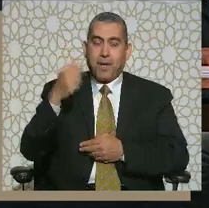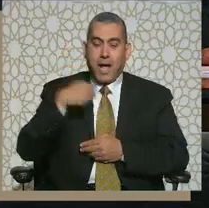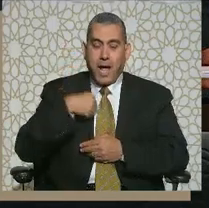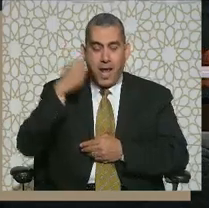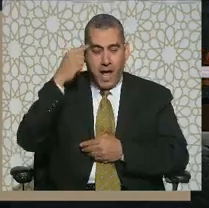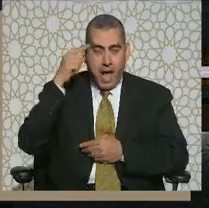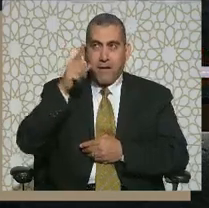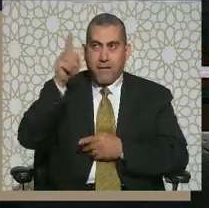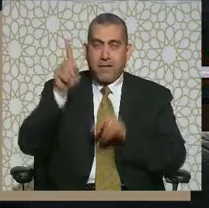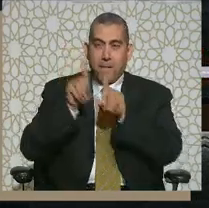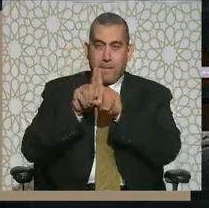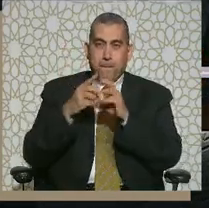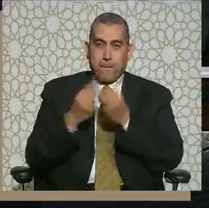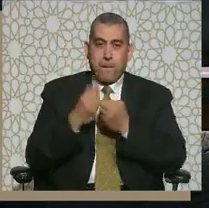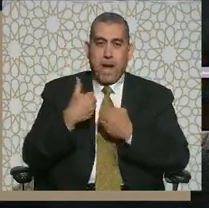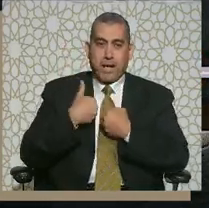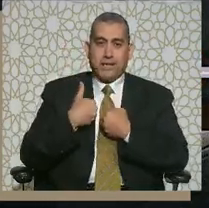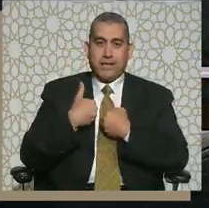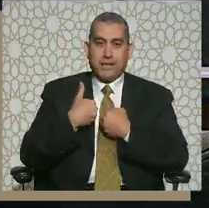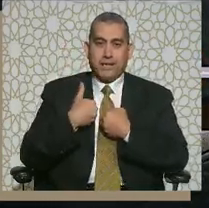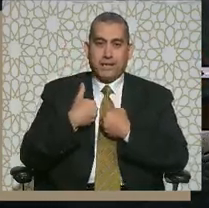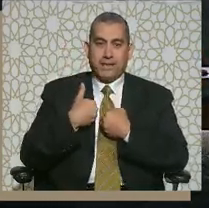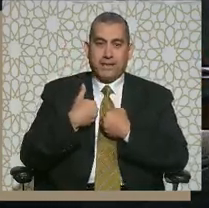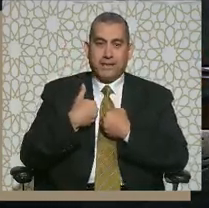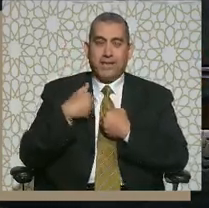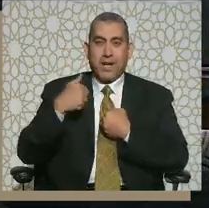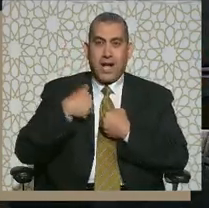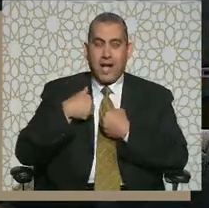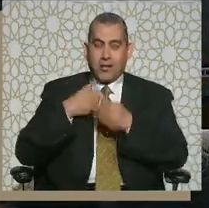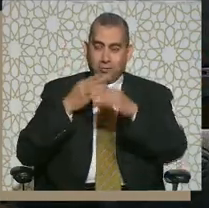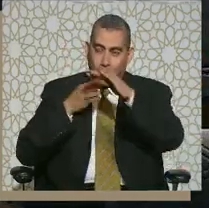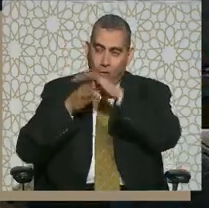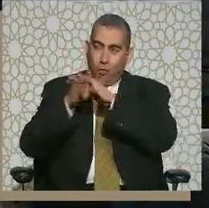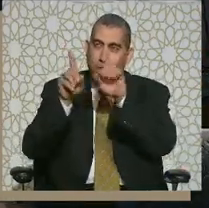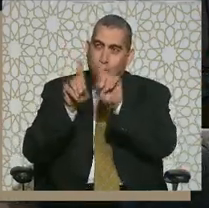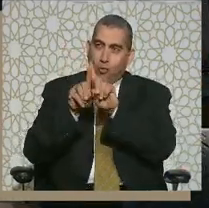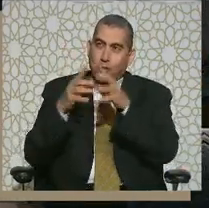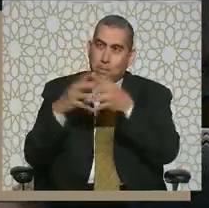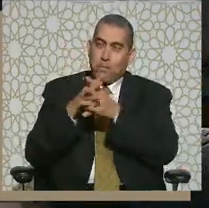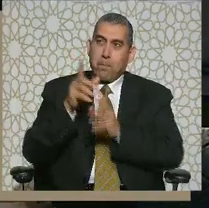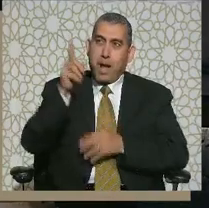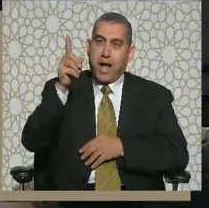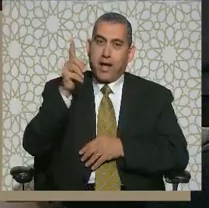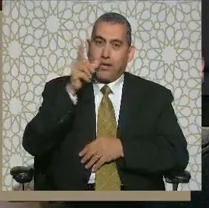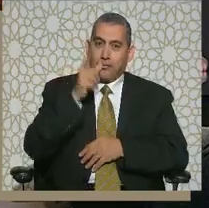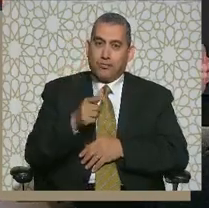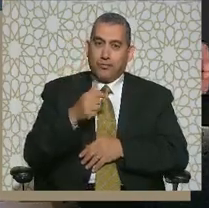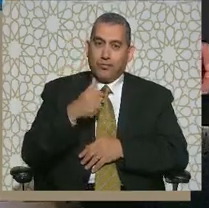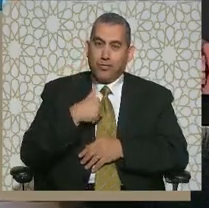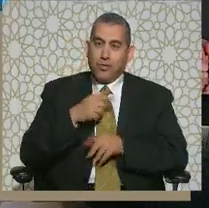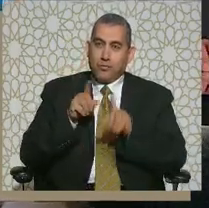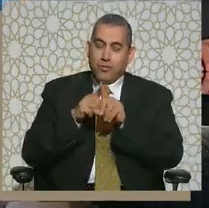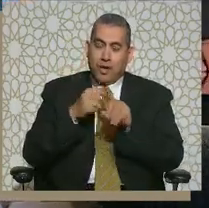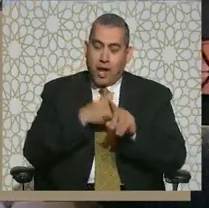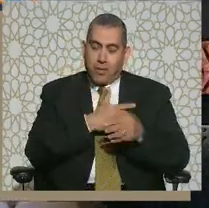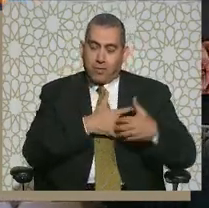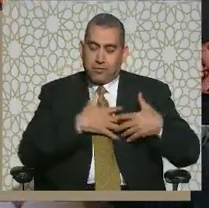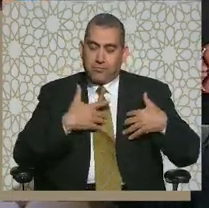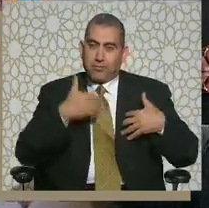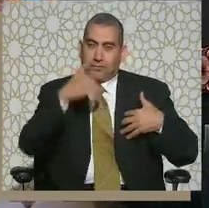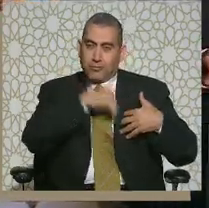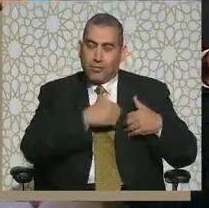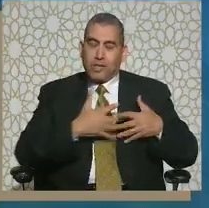انك معي واني قد دخلت في انسك واني ليشرق قلبي وتملاه